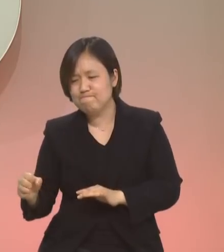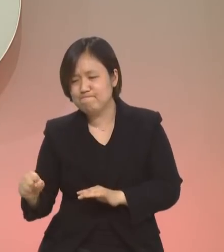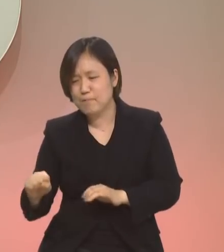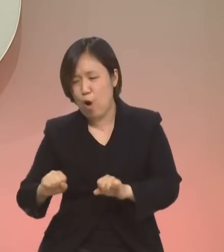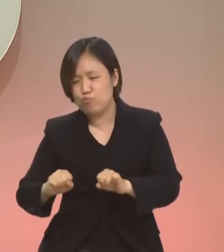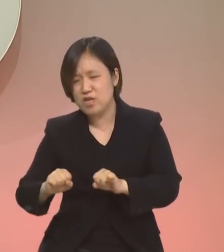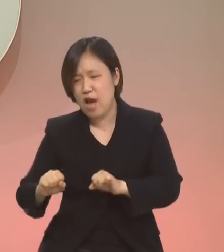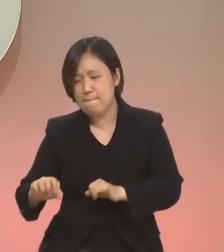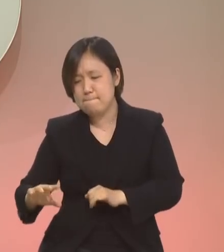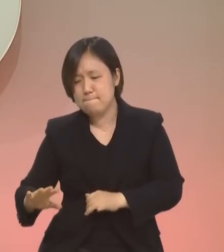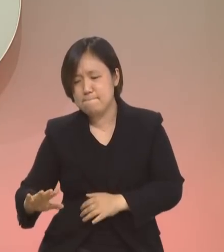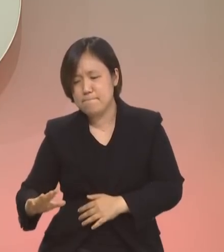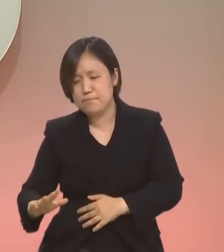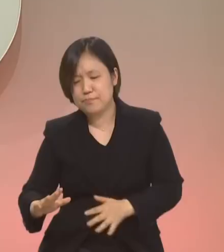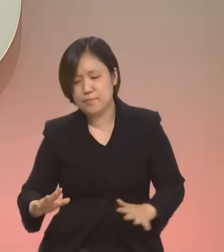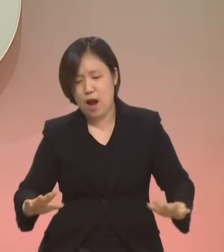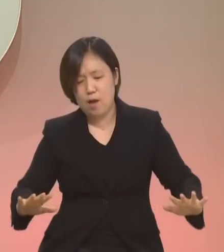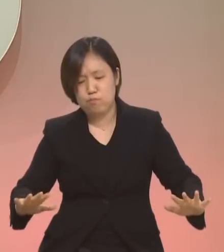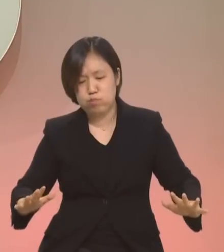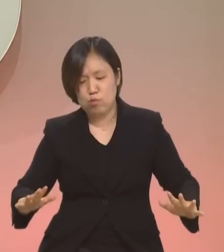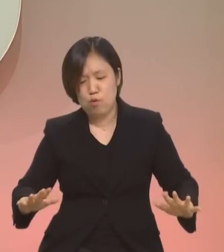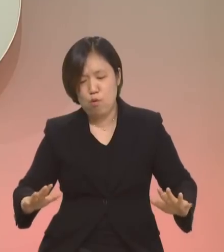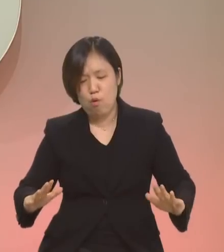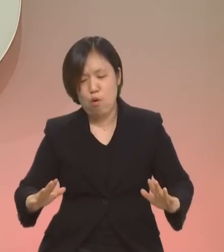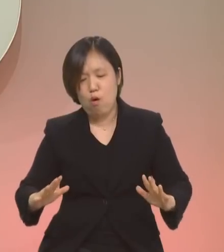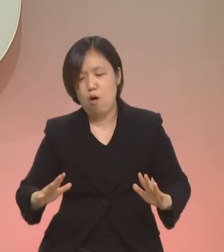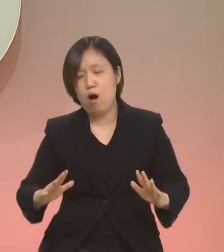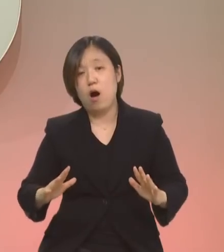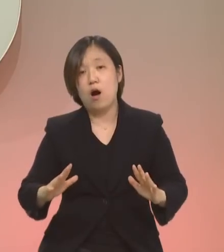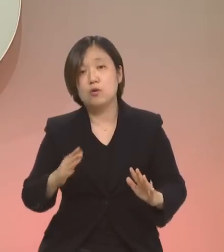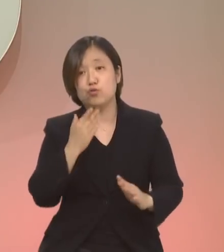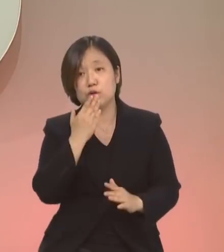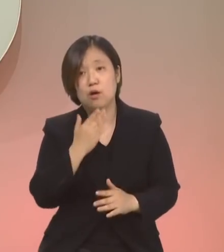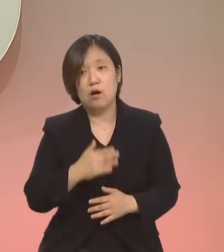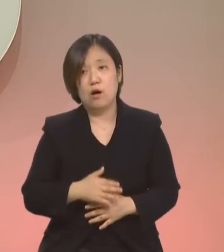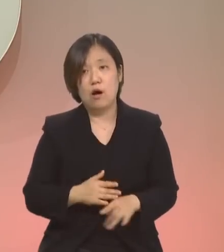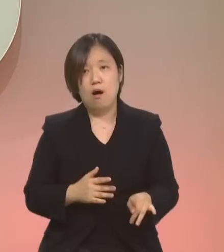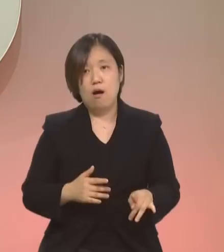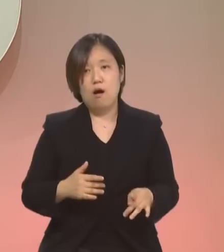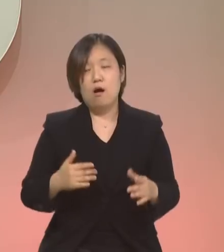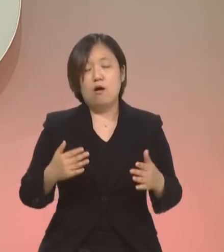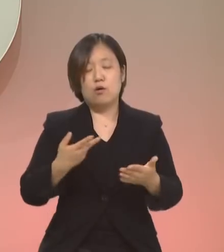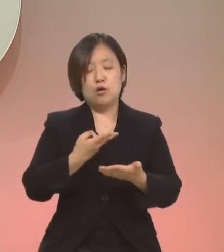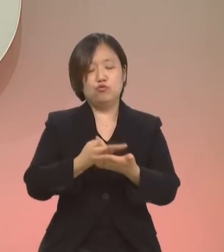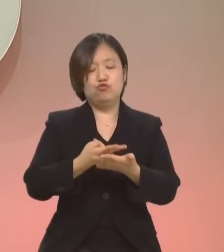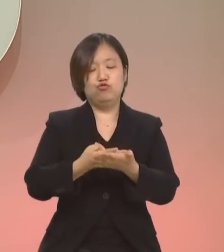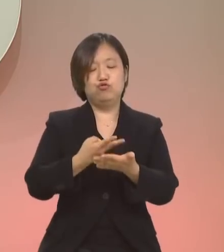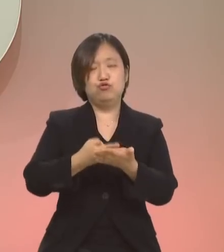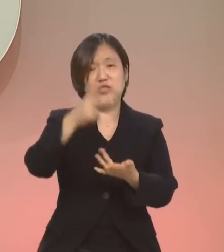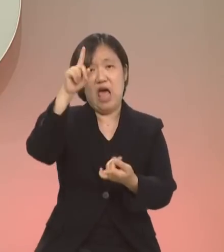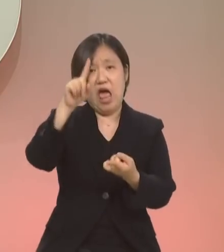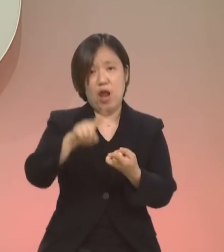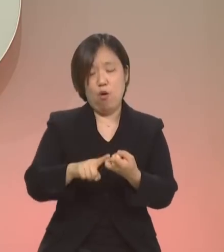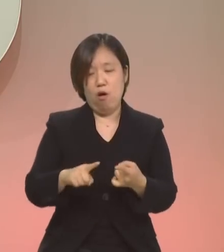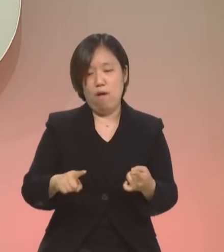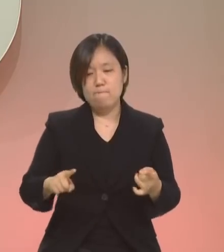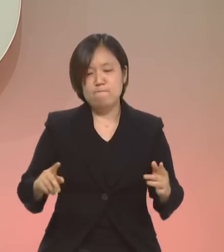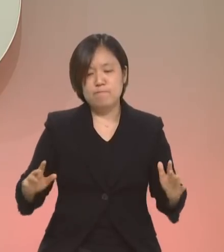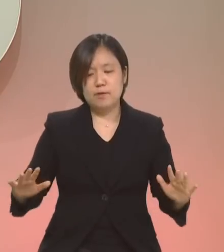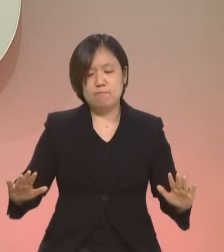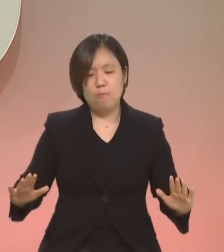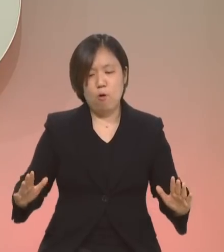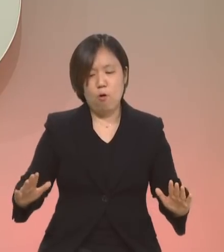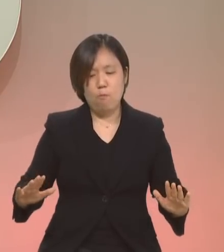염불하면서 손을 이렇게 모았대요 누운 상태예요 누운 상태에서 가위에 딱 눌려 가지고 손에 천천히 양손을